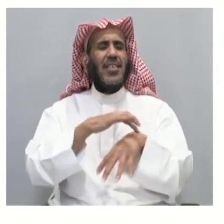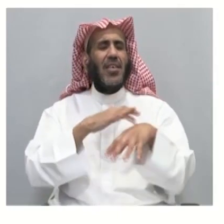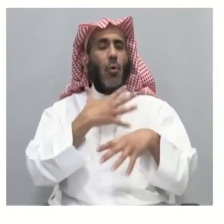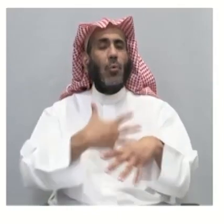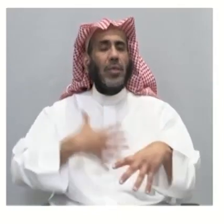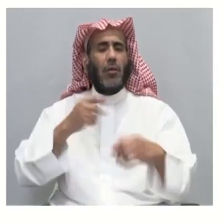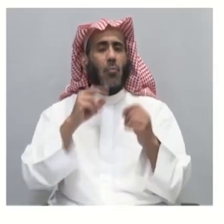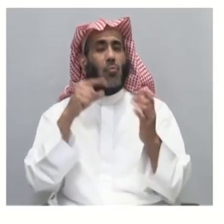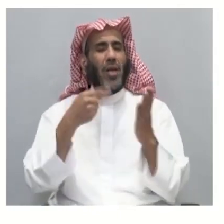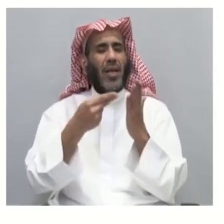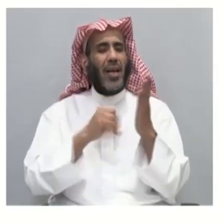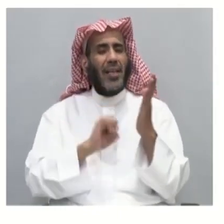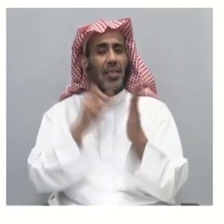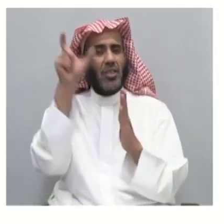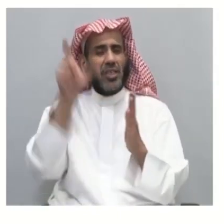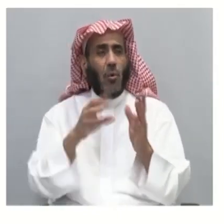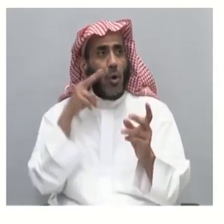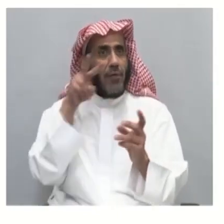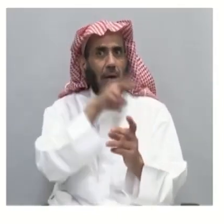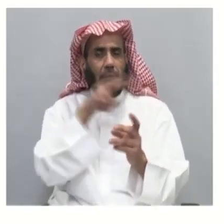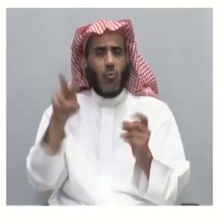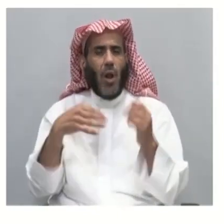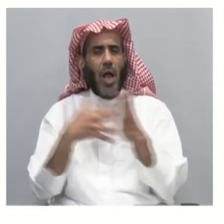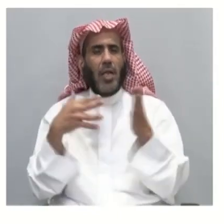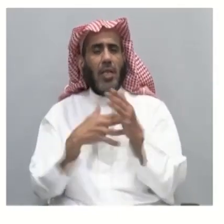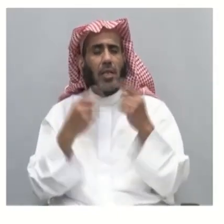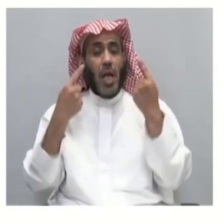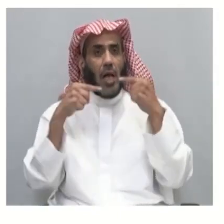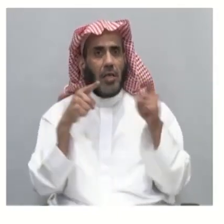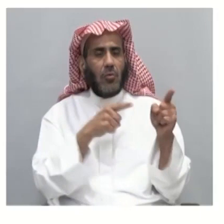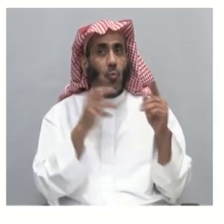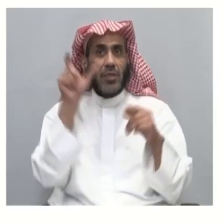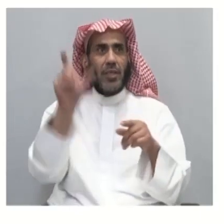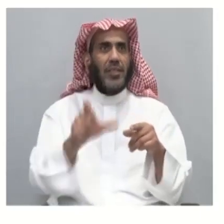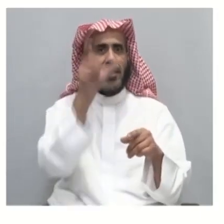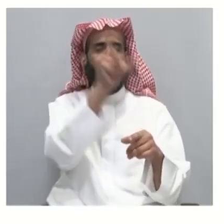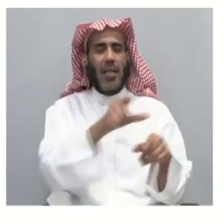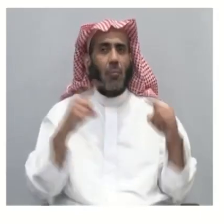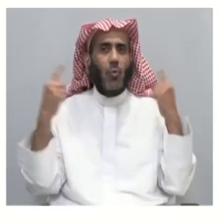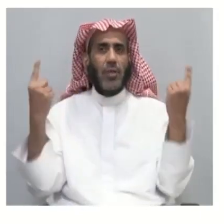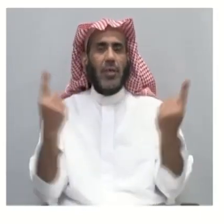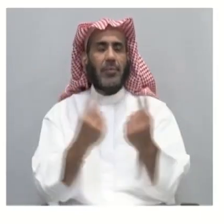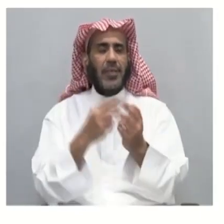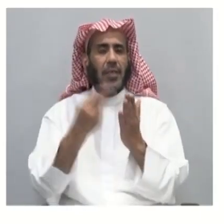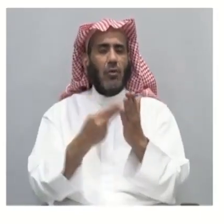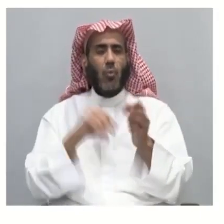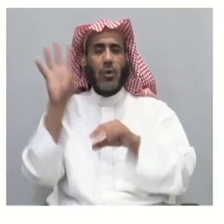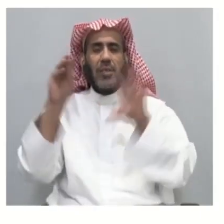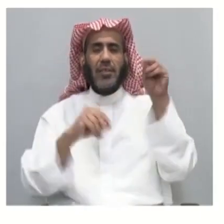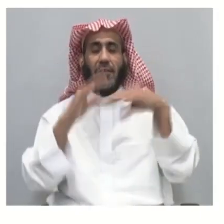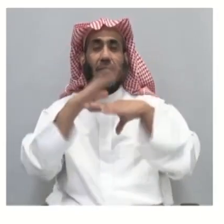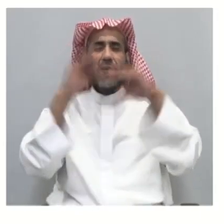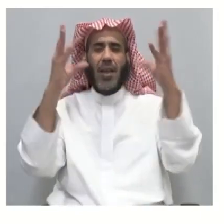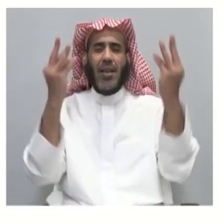مذكراتك الشخصيه واصفا المشاهد التي رايتها والاحداث التي عايشتها والشخصيات المحيطه بك تكتب قصصا فنيه